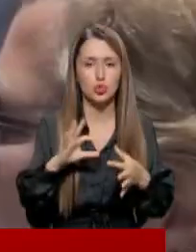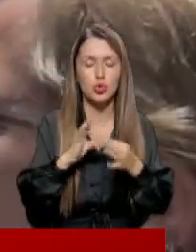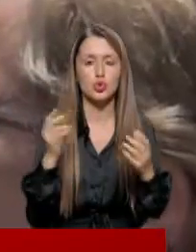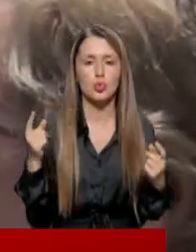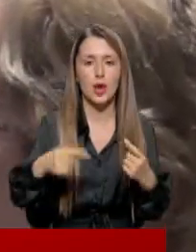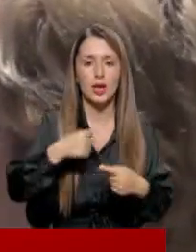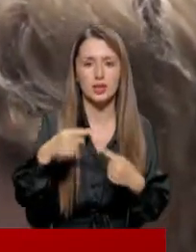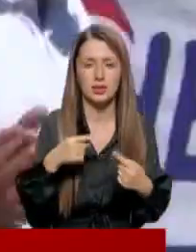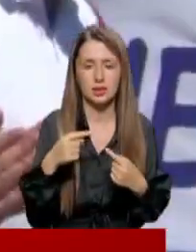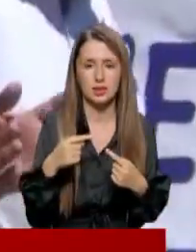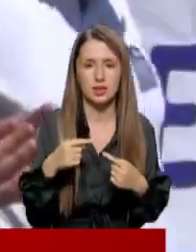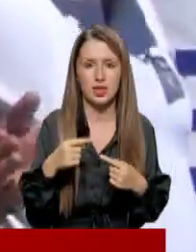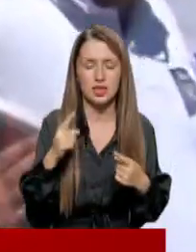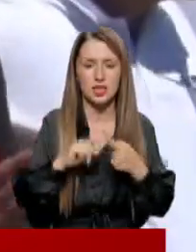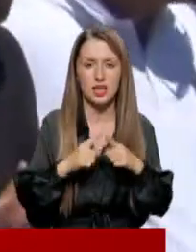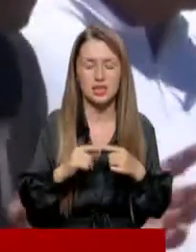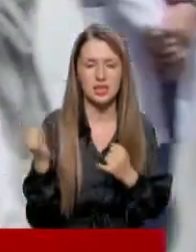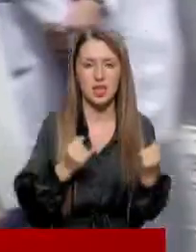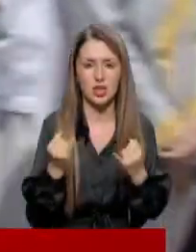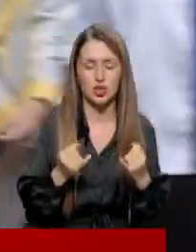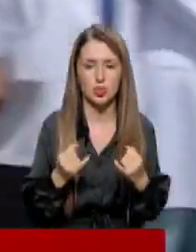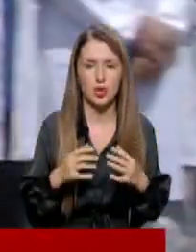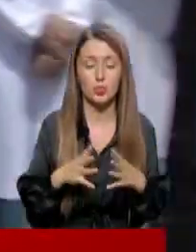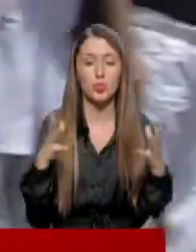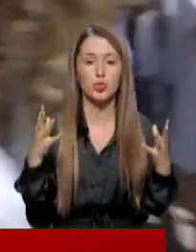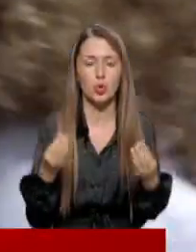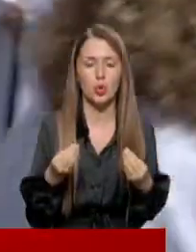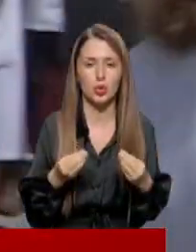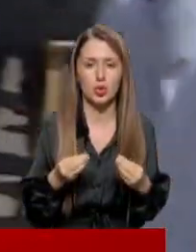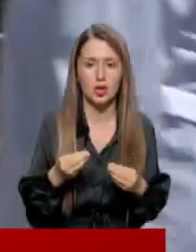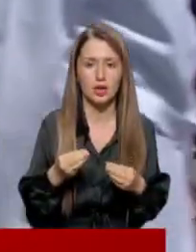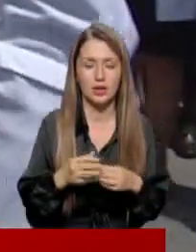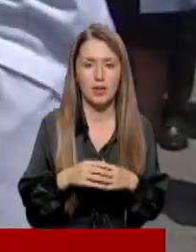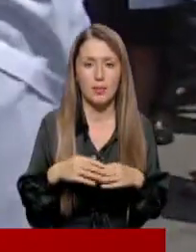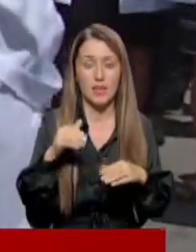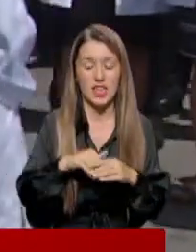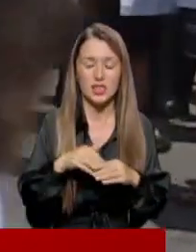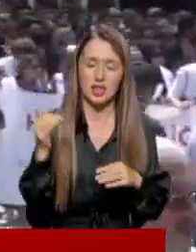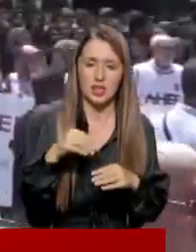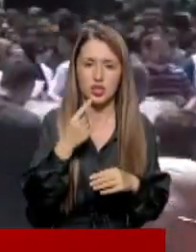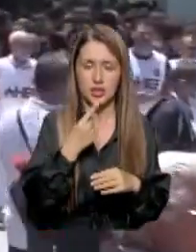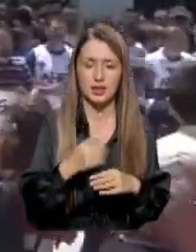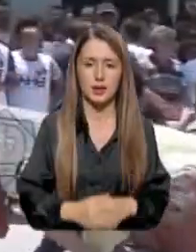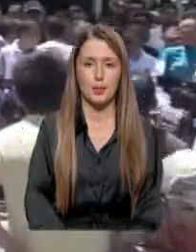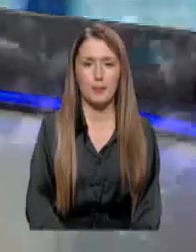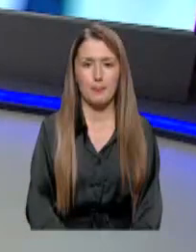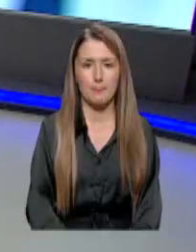aranırken siyasette tartışması da şiddetlendi. CHP, teklifimiz hazır, meclise getireceğiz dedi.